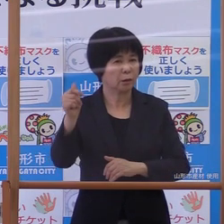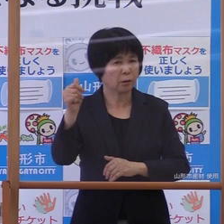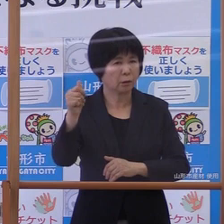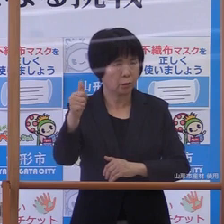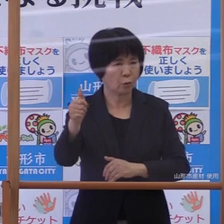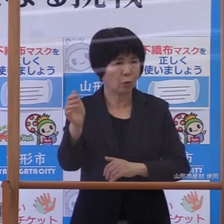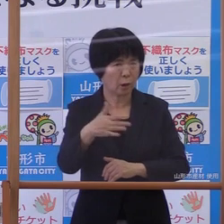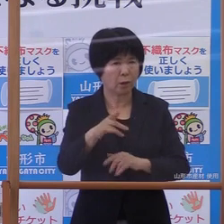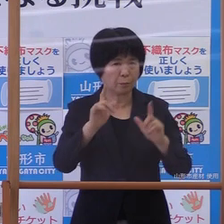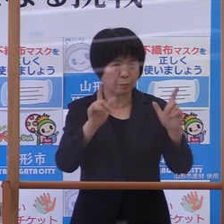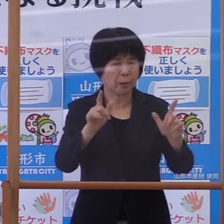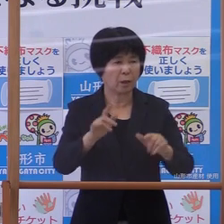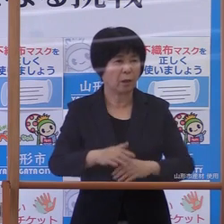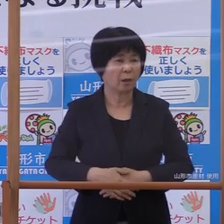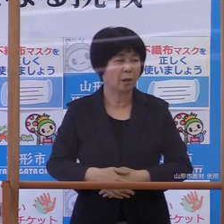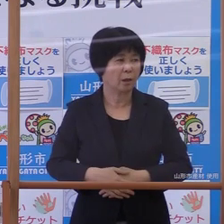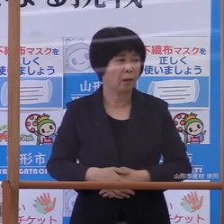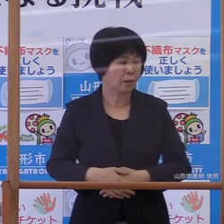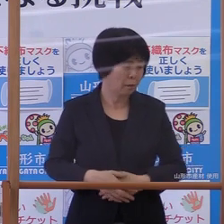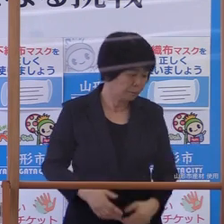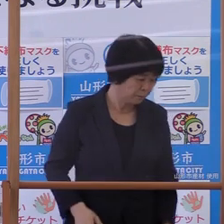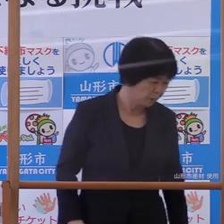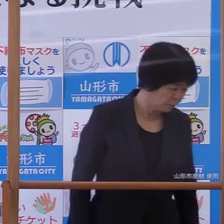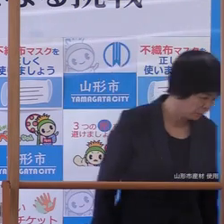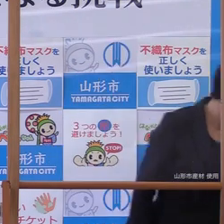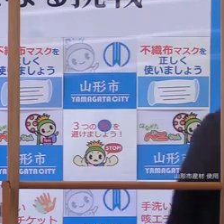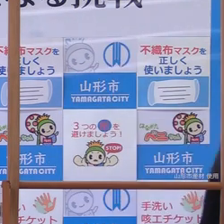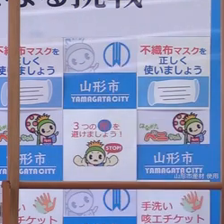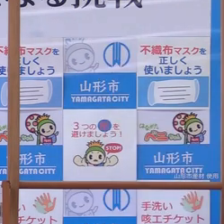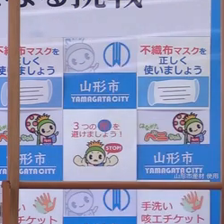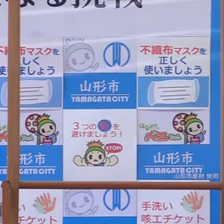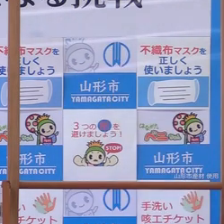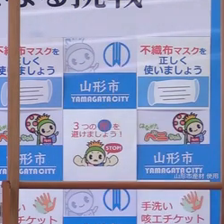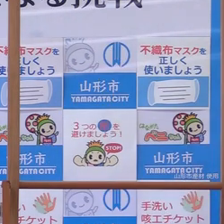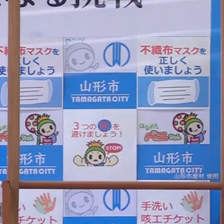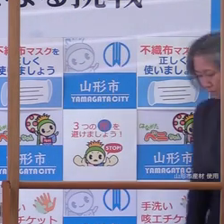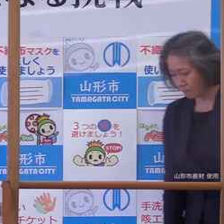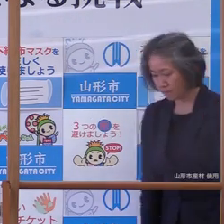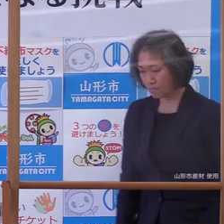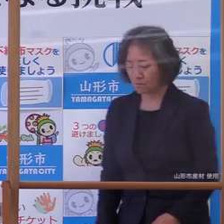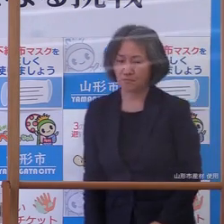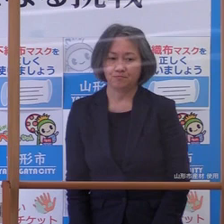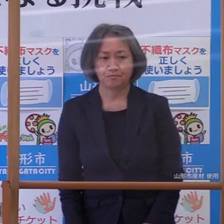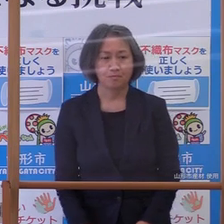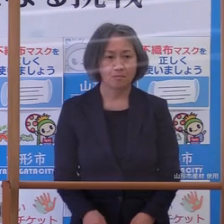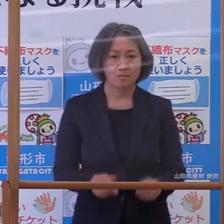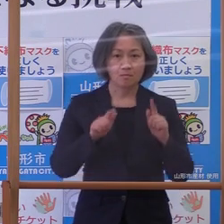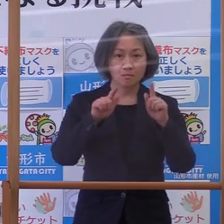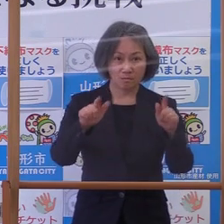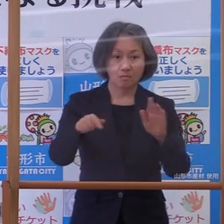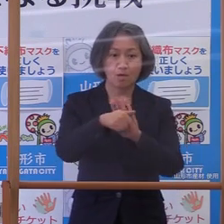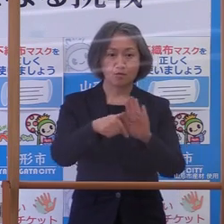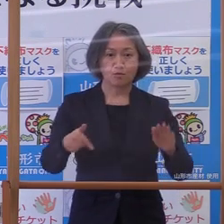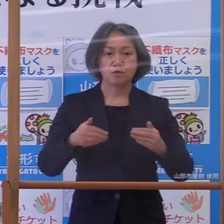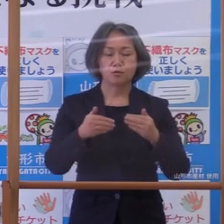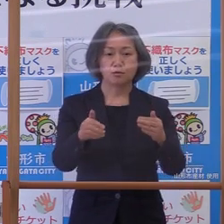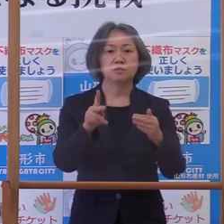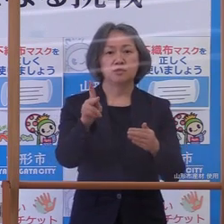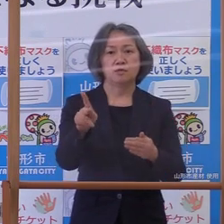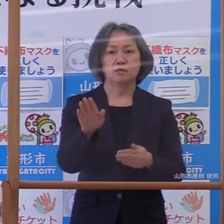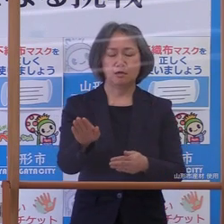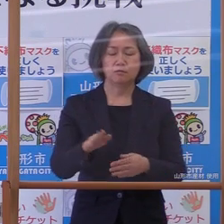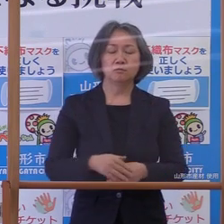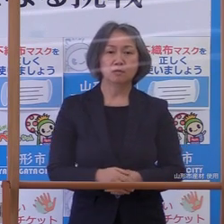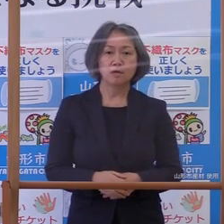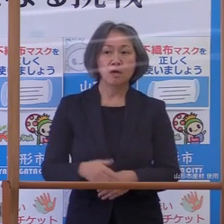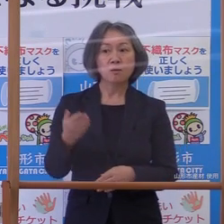。 はい、ブランド推進課の高橋と申します。今現在ですね、前所有者の